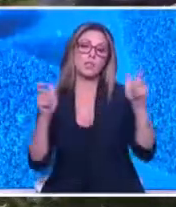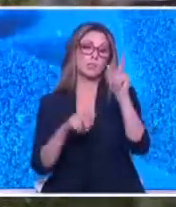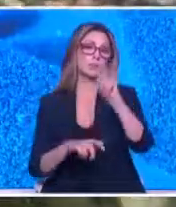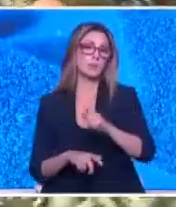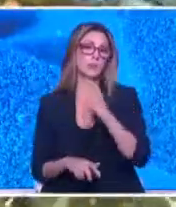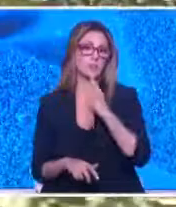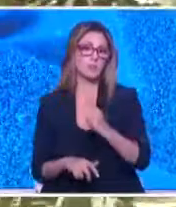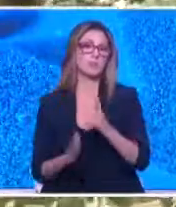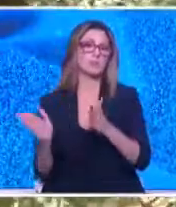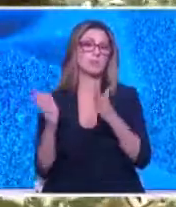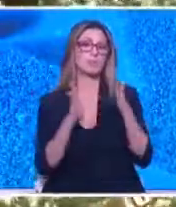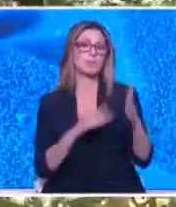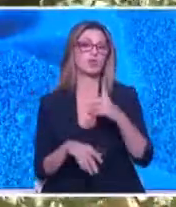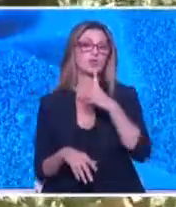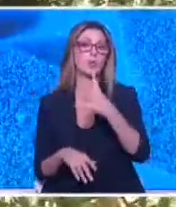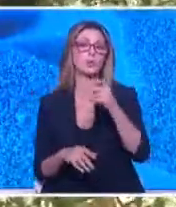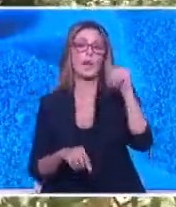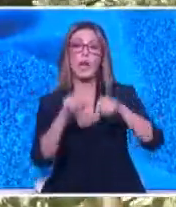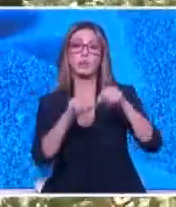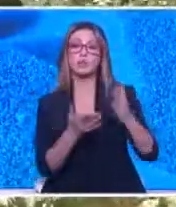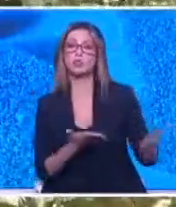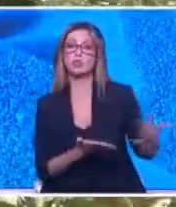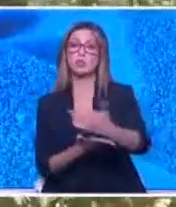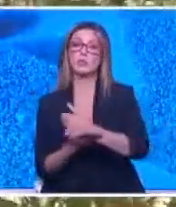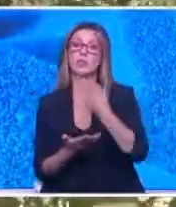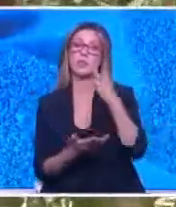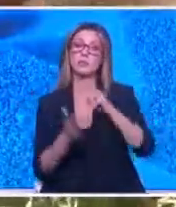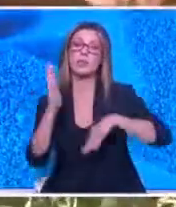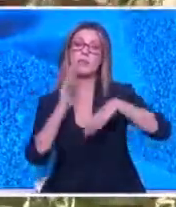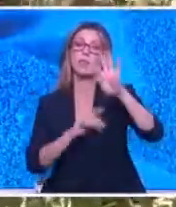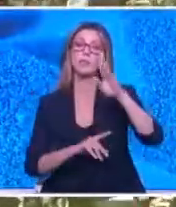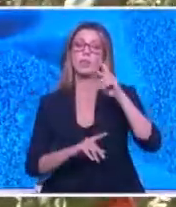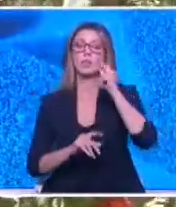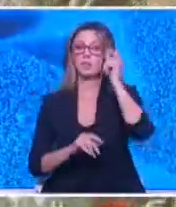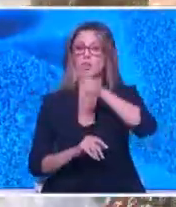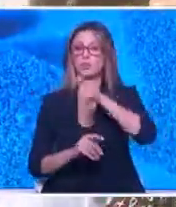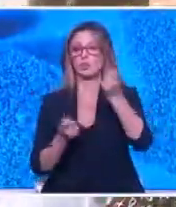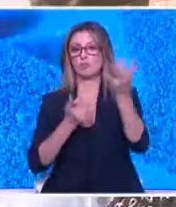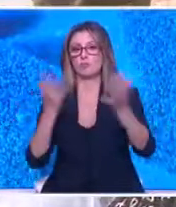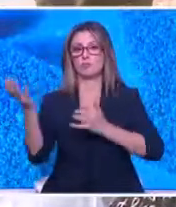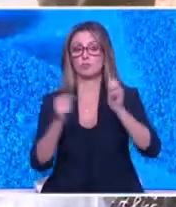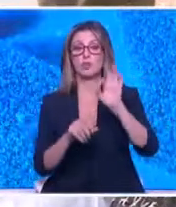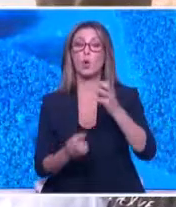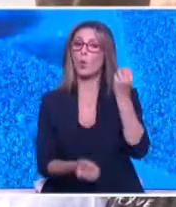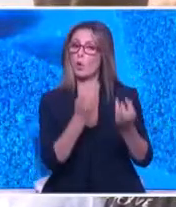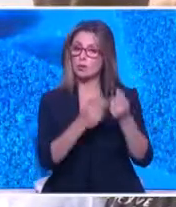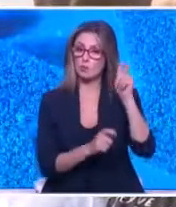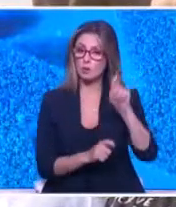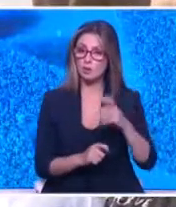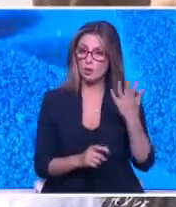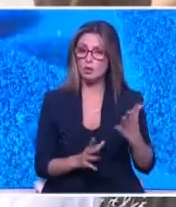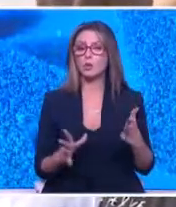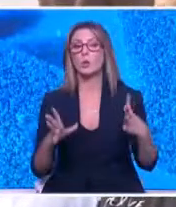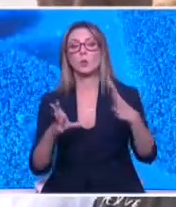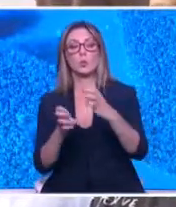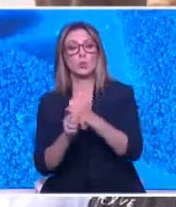söyledi. Ayrıca domates ekimi ve toplanmasında 2000'in üzerinde kişi istihdam ediliyor. Üretiyorlar,